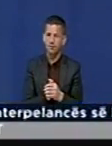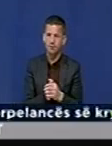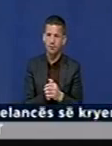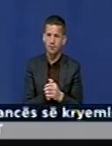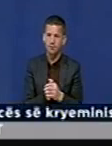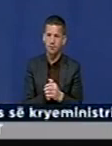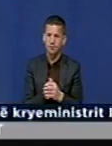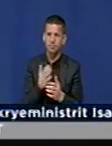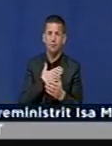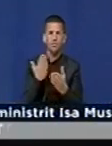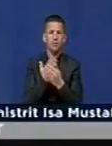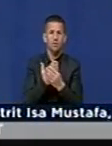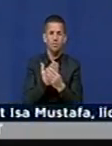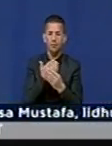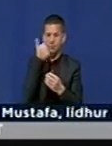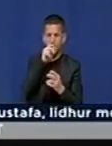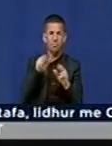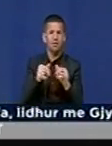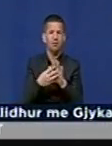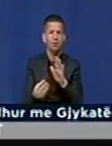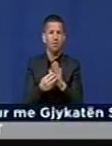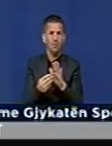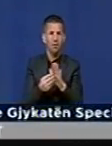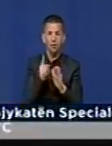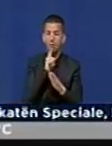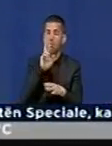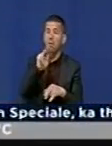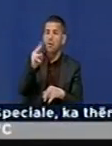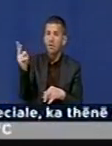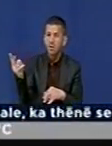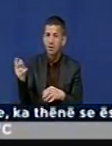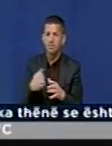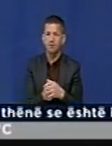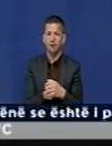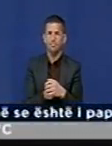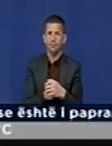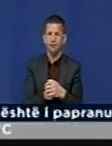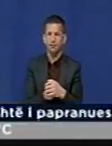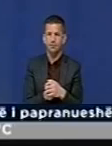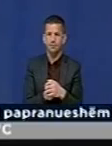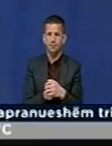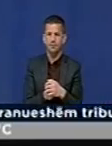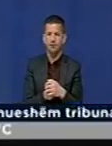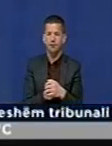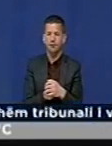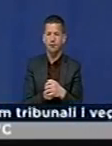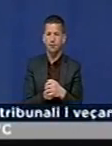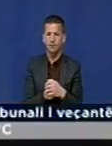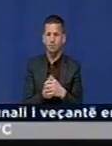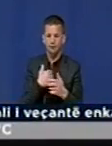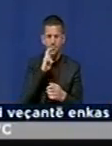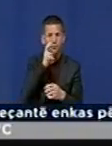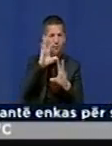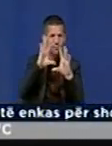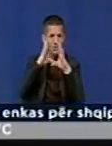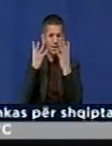Unë nuk kam dokument që nuk e dini ju, dhe unë. Unë s'kam, nëse ka dikush tjetër, dhe unë po e them krejt